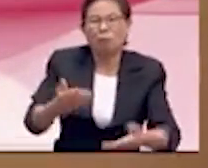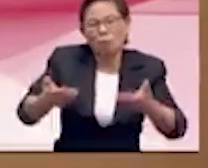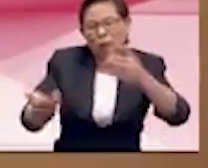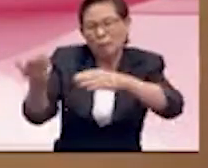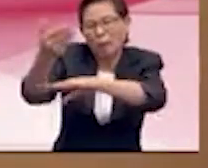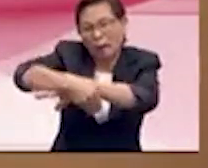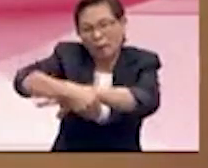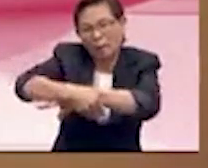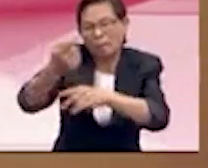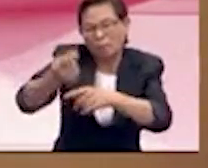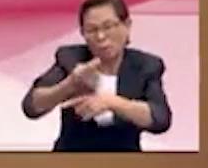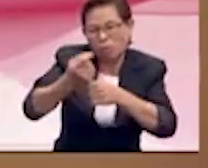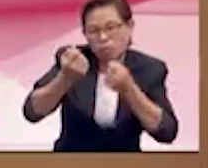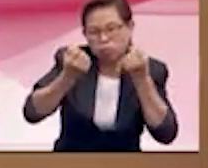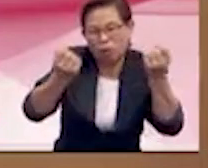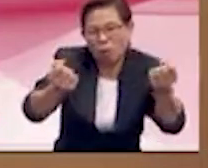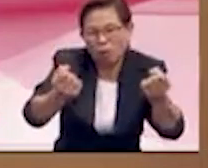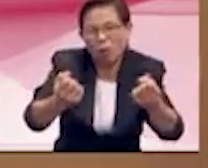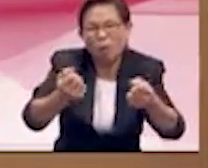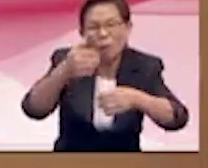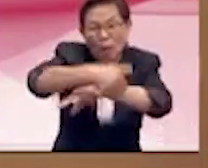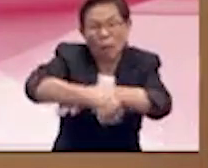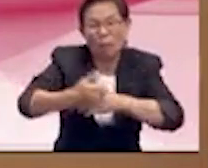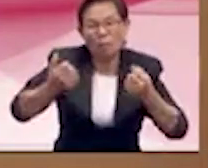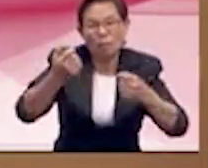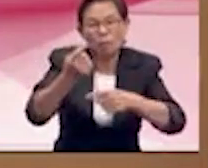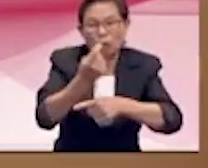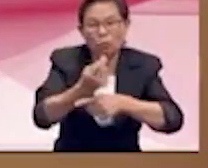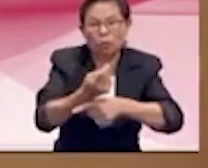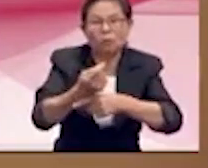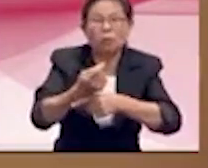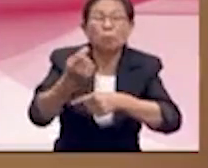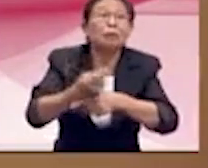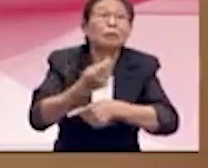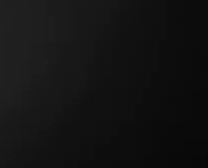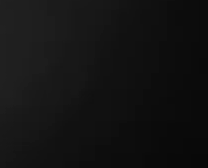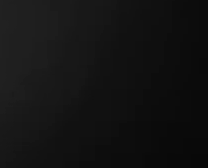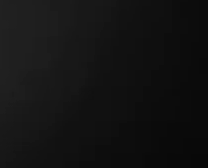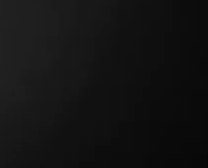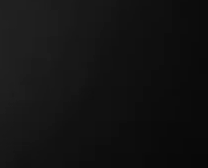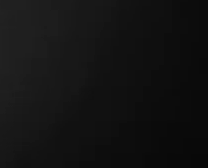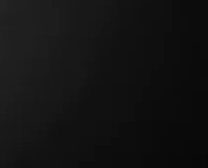juga malam latihan pemanduan mungkin dilakukan waktu malam juga. Ya.